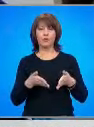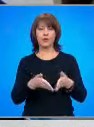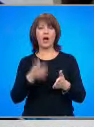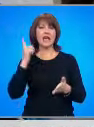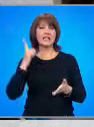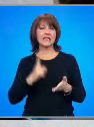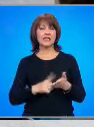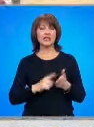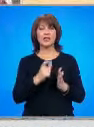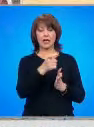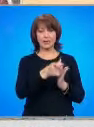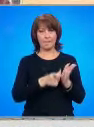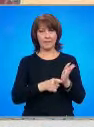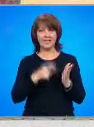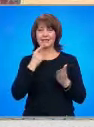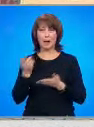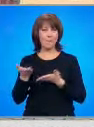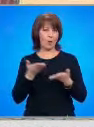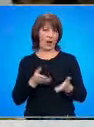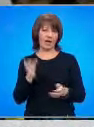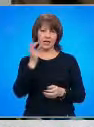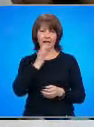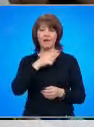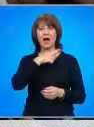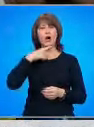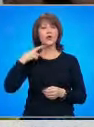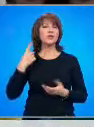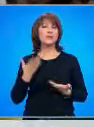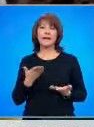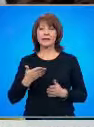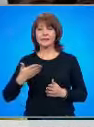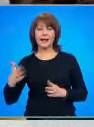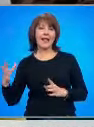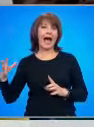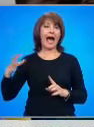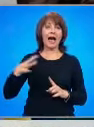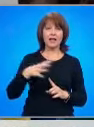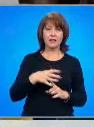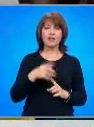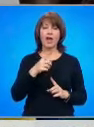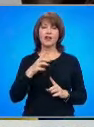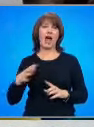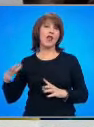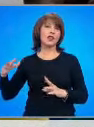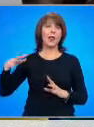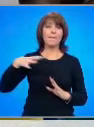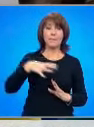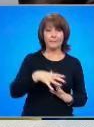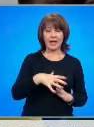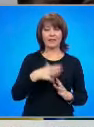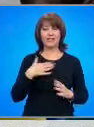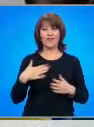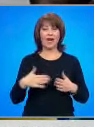задължителен списък за поканване няма. Русия е страна-агресор, която нападна суверенна държава, свой